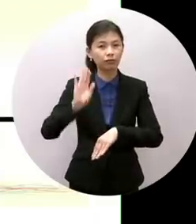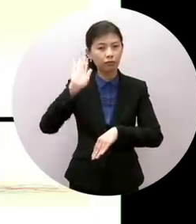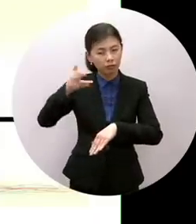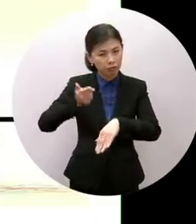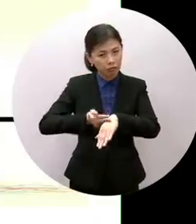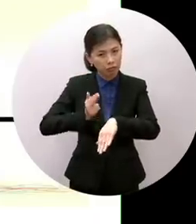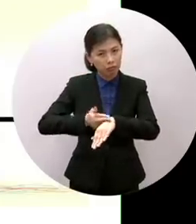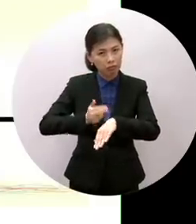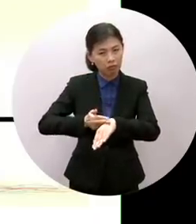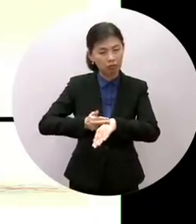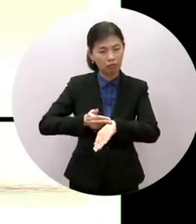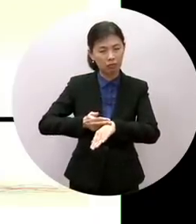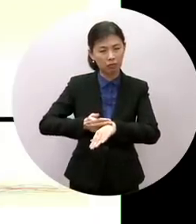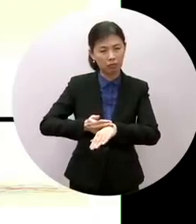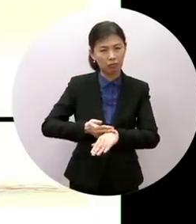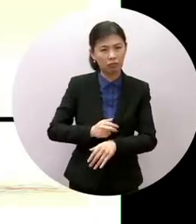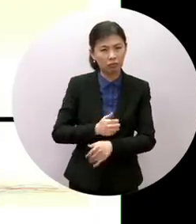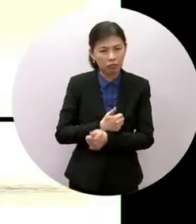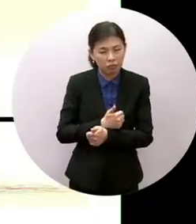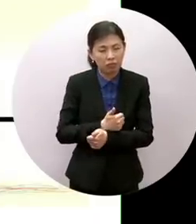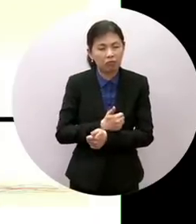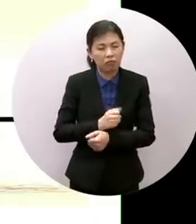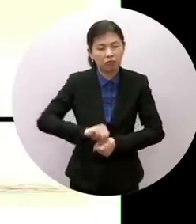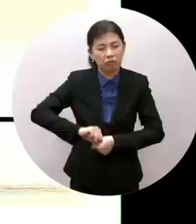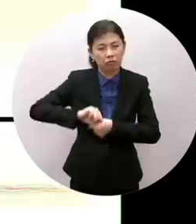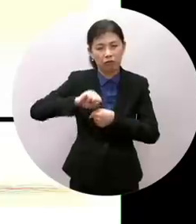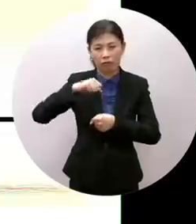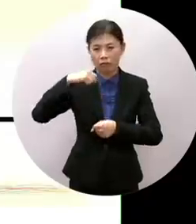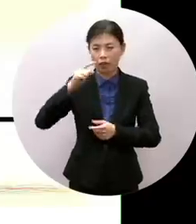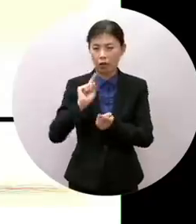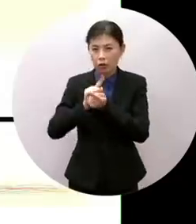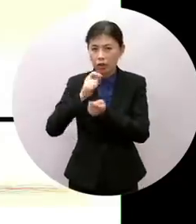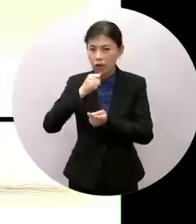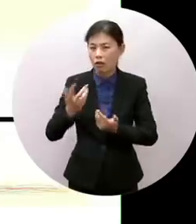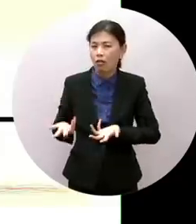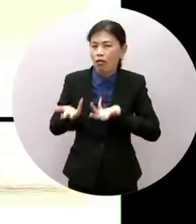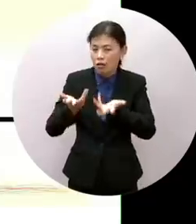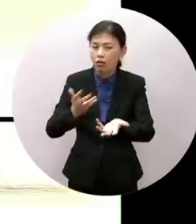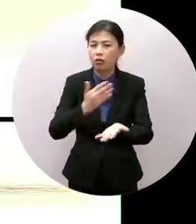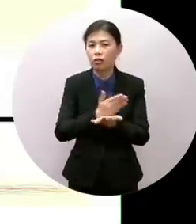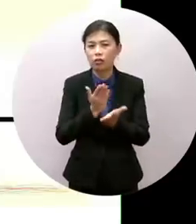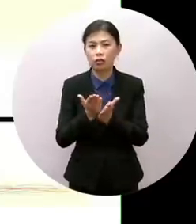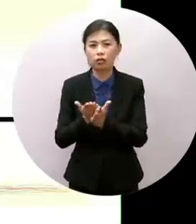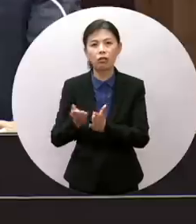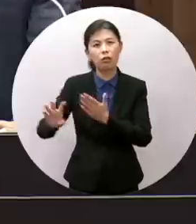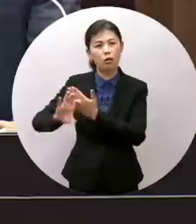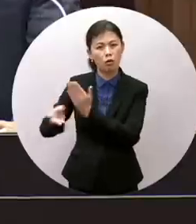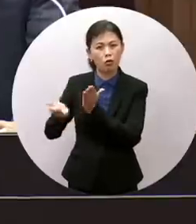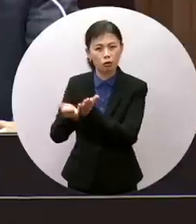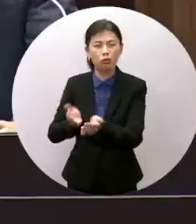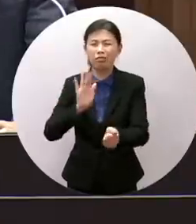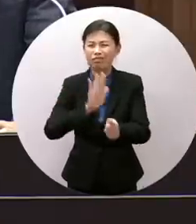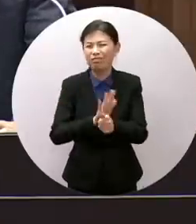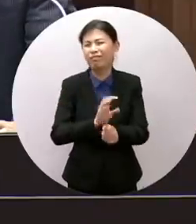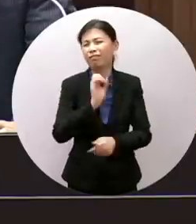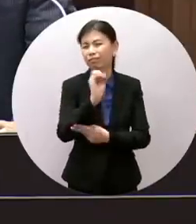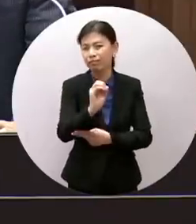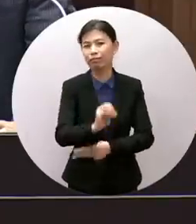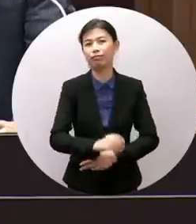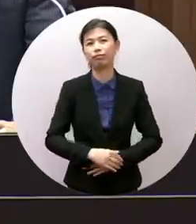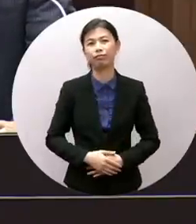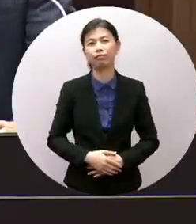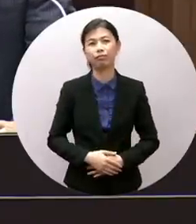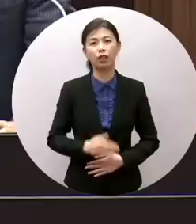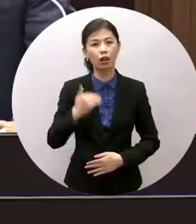技术深耕，对台湾的社会贡献度，外公，外籍工作船。零了，根本就没有贡献度。但